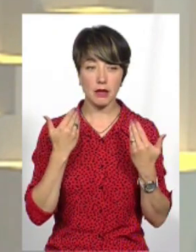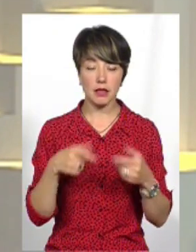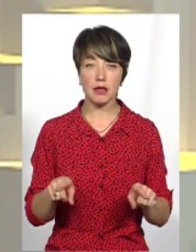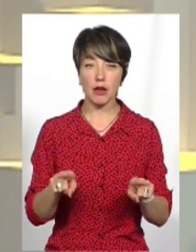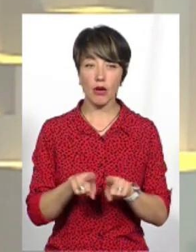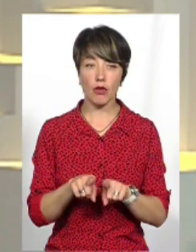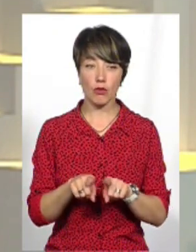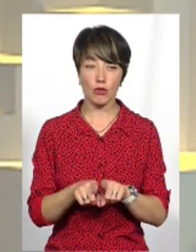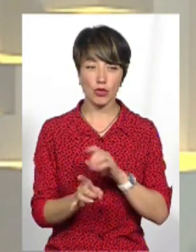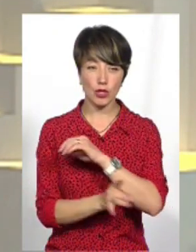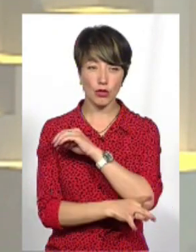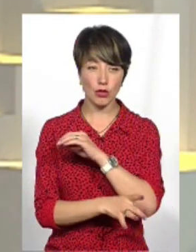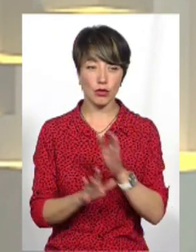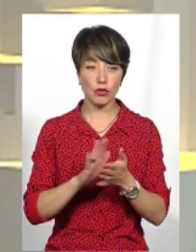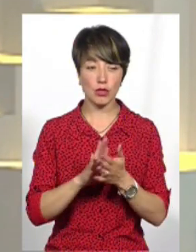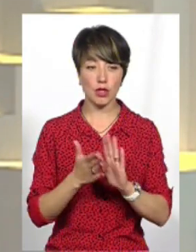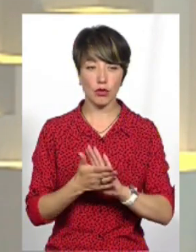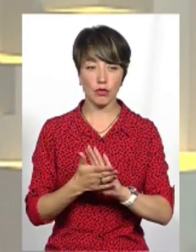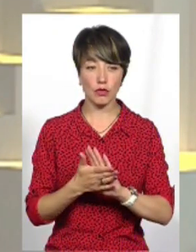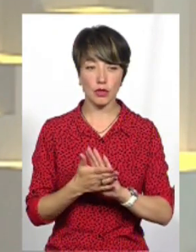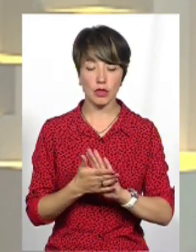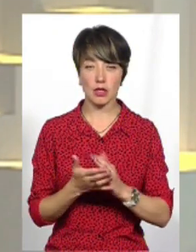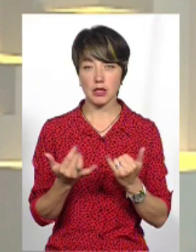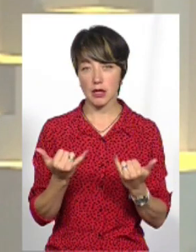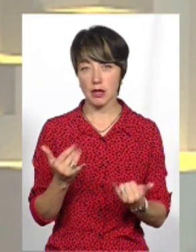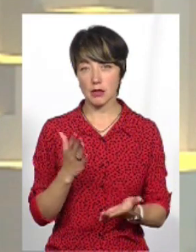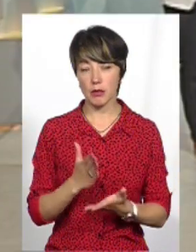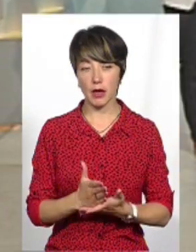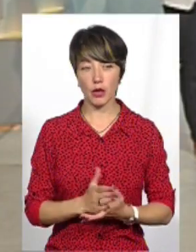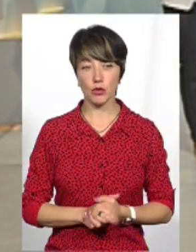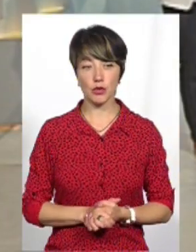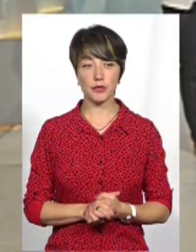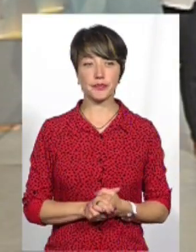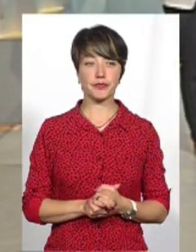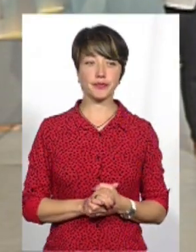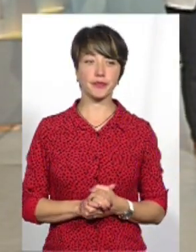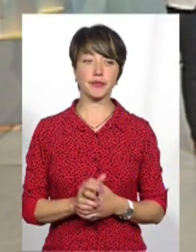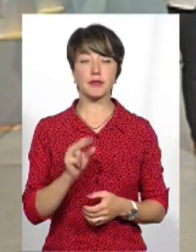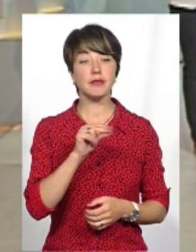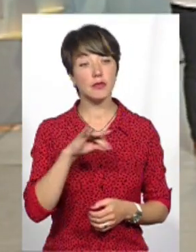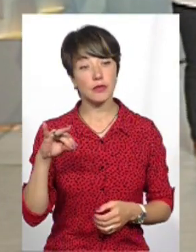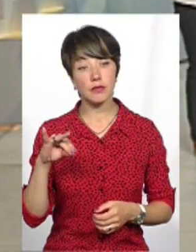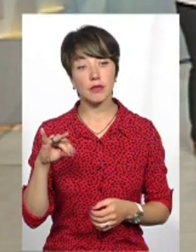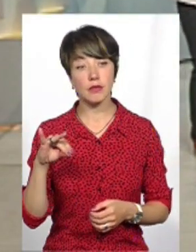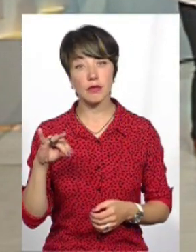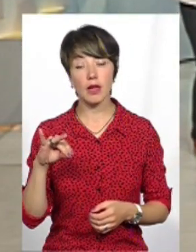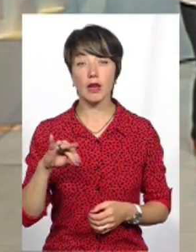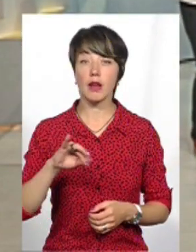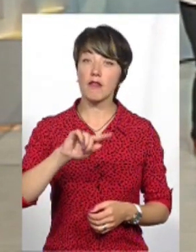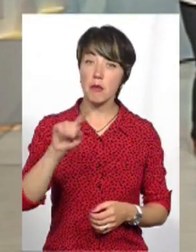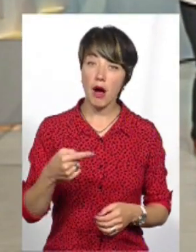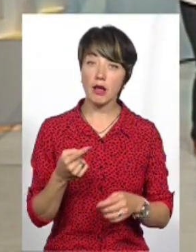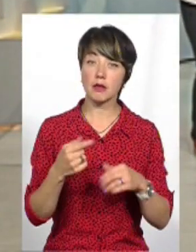не мали такого жалюгідного становища, як вони зараз його мають. Чи вимагатиме це внесення якихось